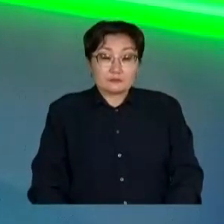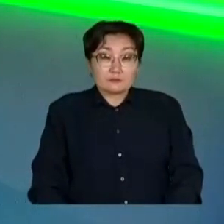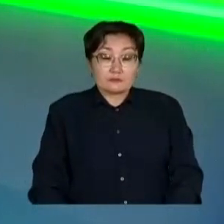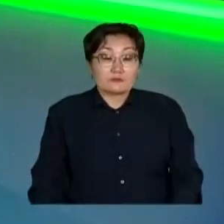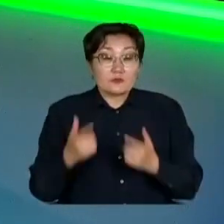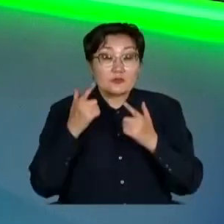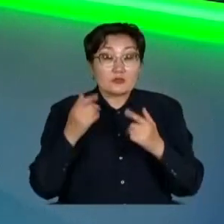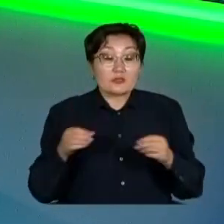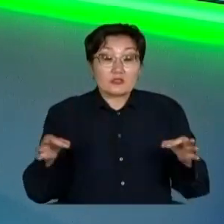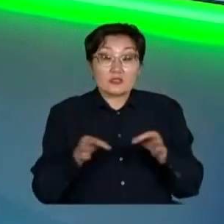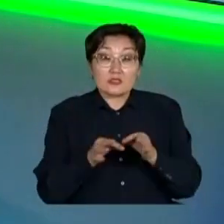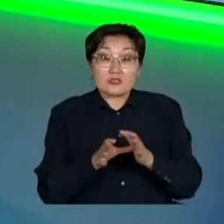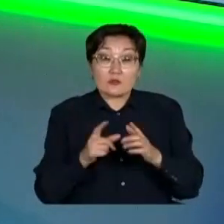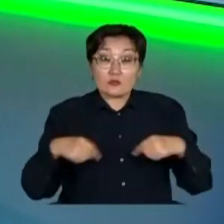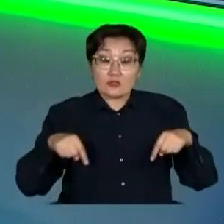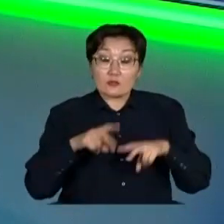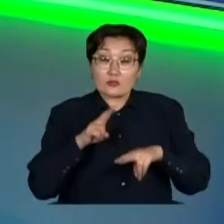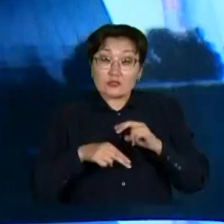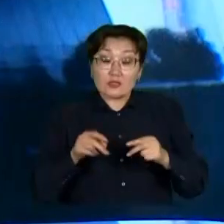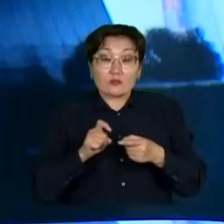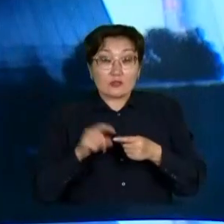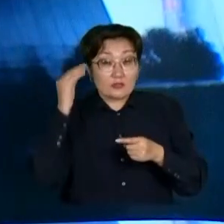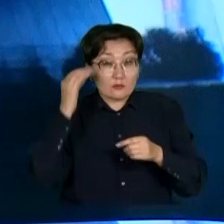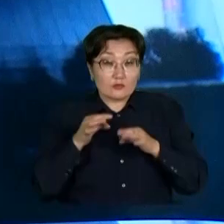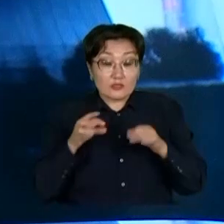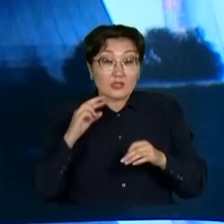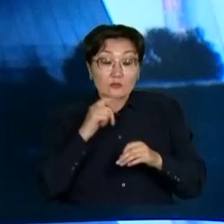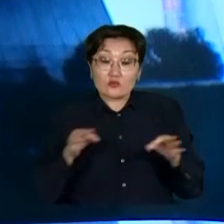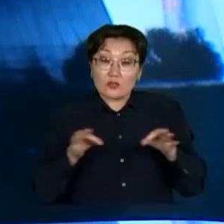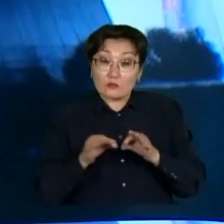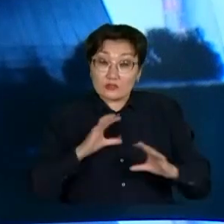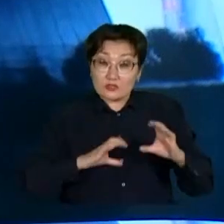Еске сала кетейін, атом электр станциясына қатысты ой бөліскен ядролық